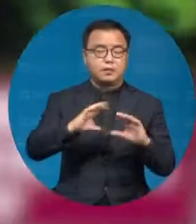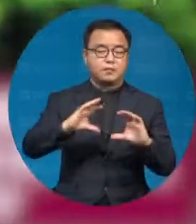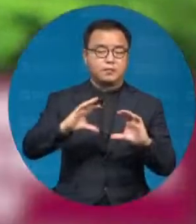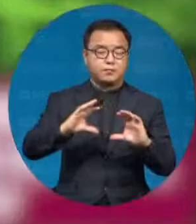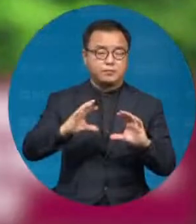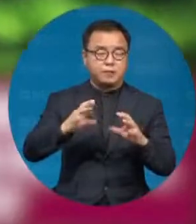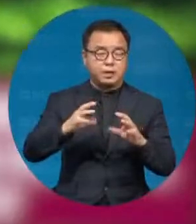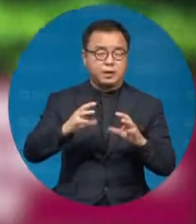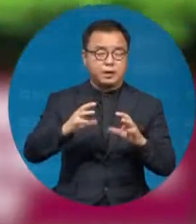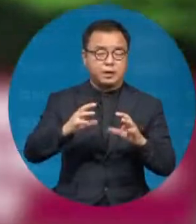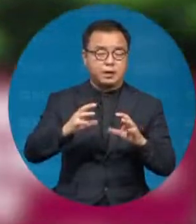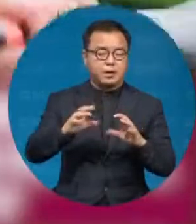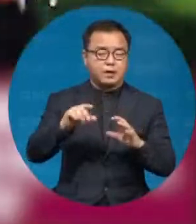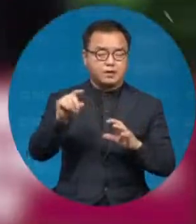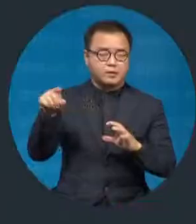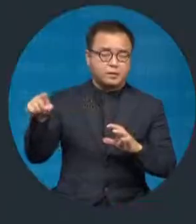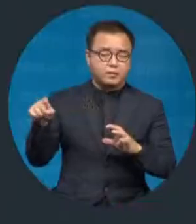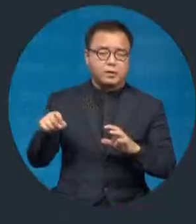한 팀을 이뤘습니다.